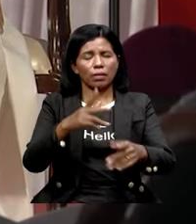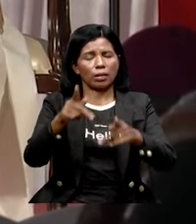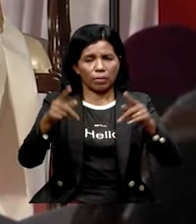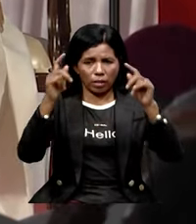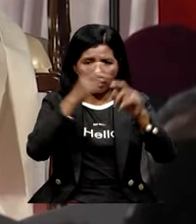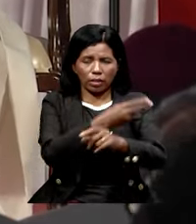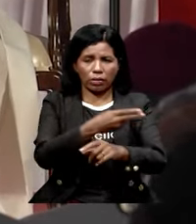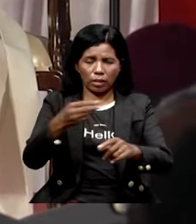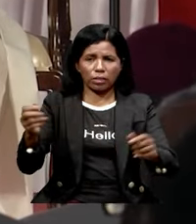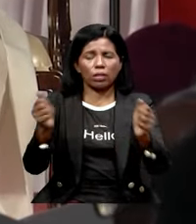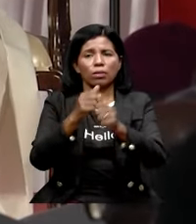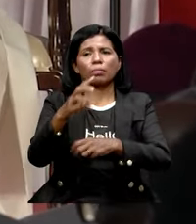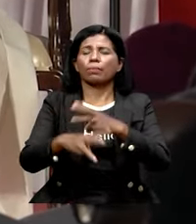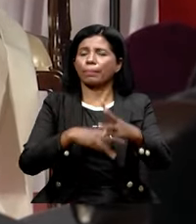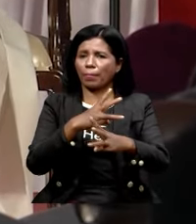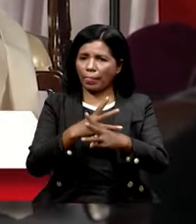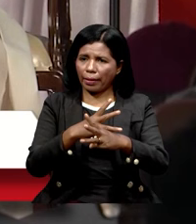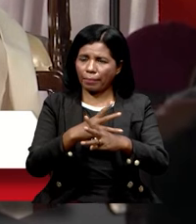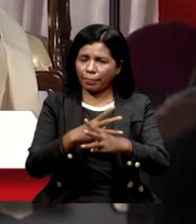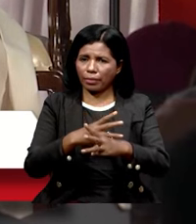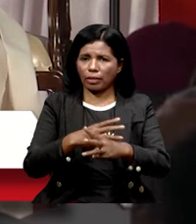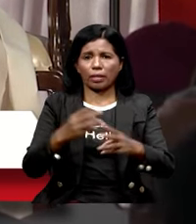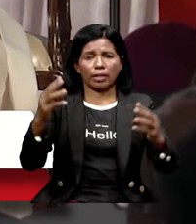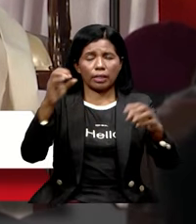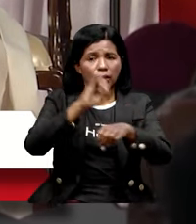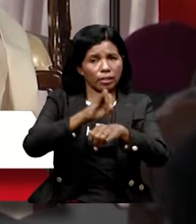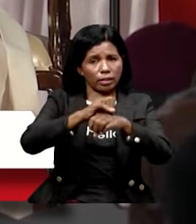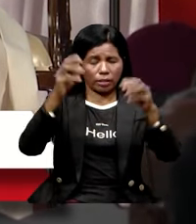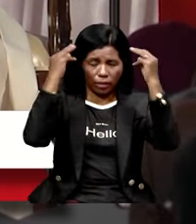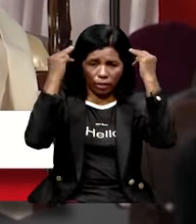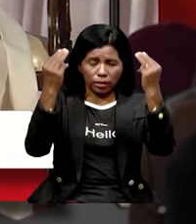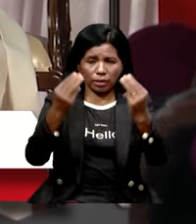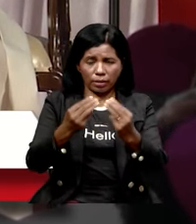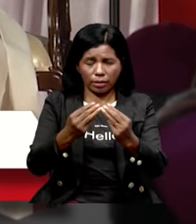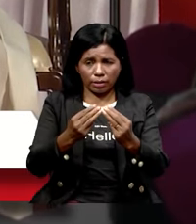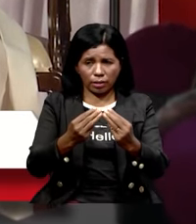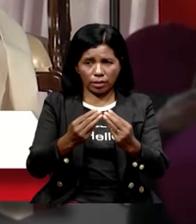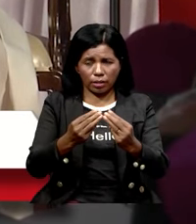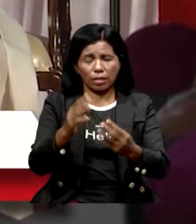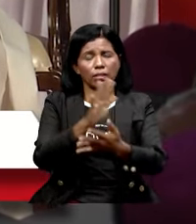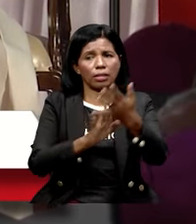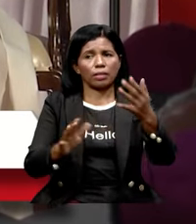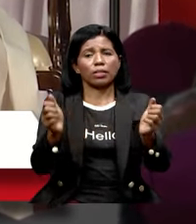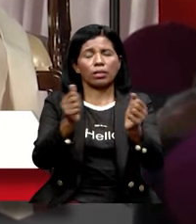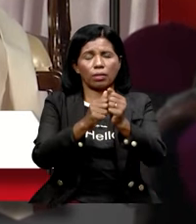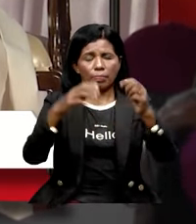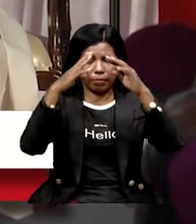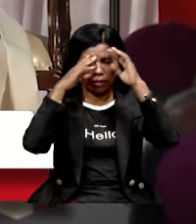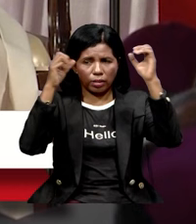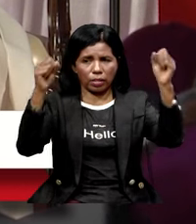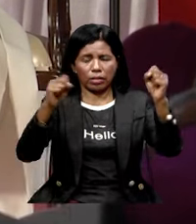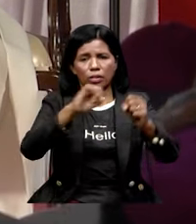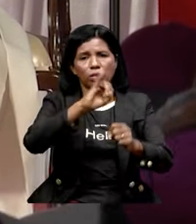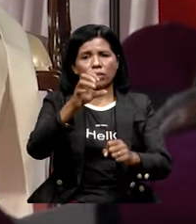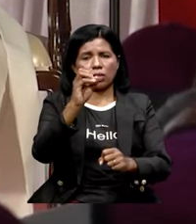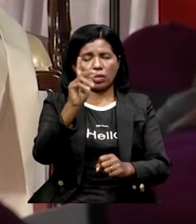juga dunia Masjid Istiqlal yang telah direnovasi oleh presiden Joko